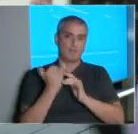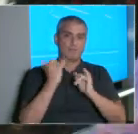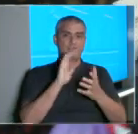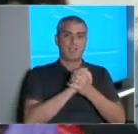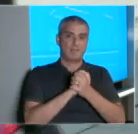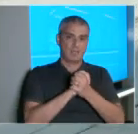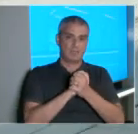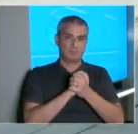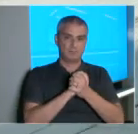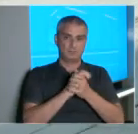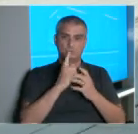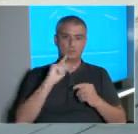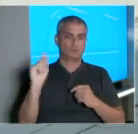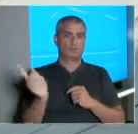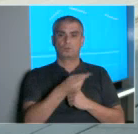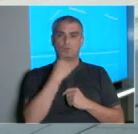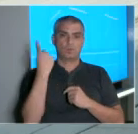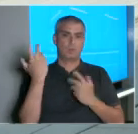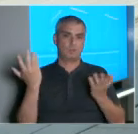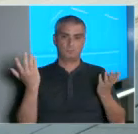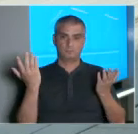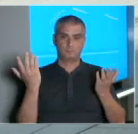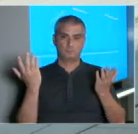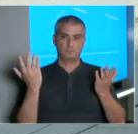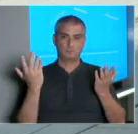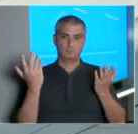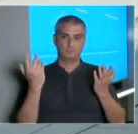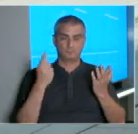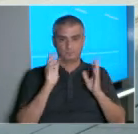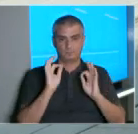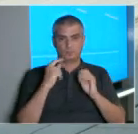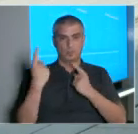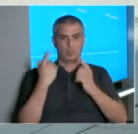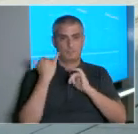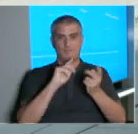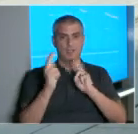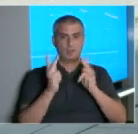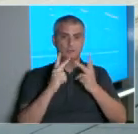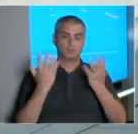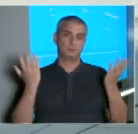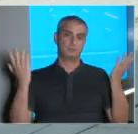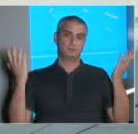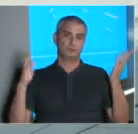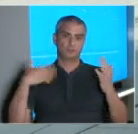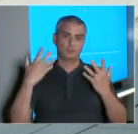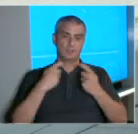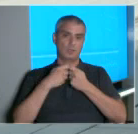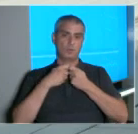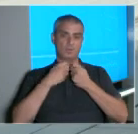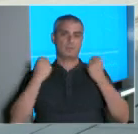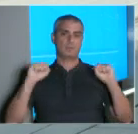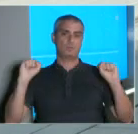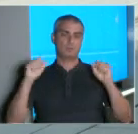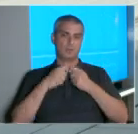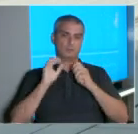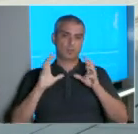חבר, כל הברנז'ה שם, באמת כל אחד מביא אחד את השני, שיהיה גוף דמוקרטי,